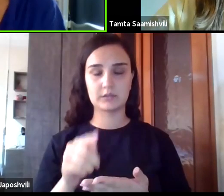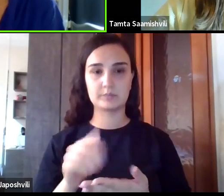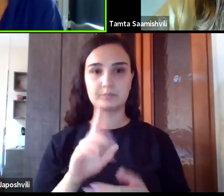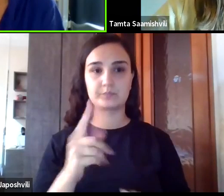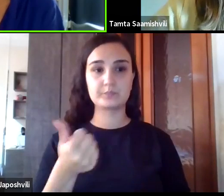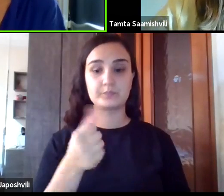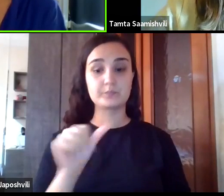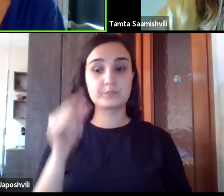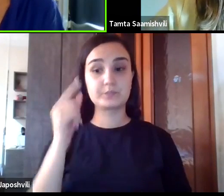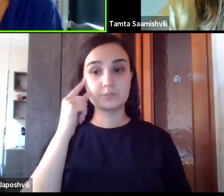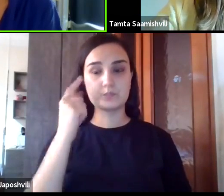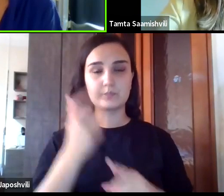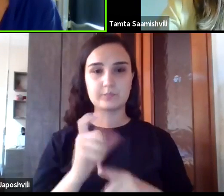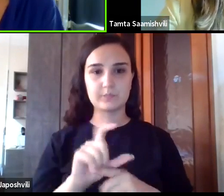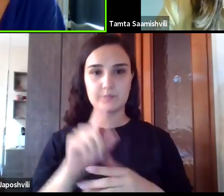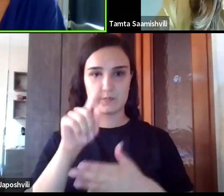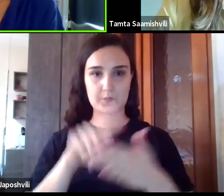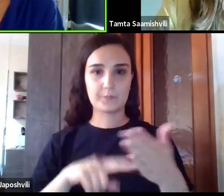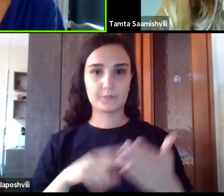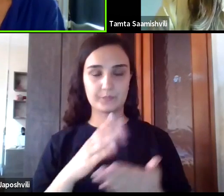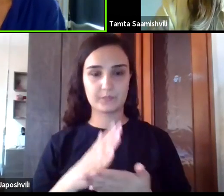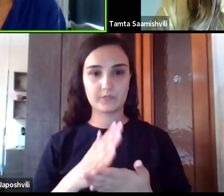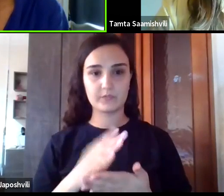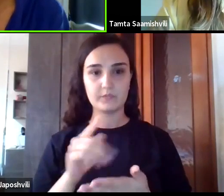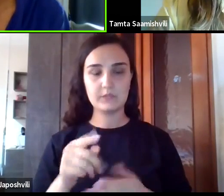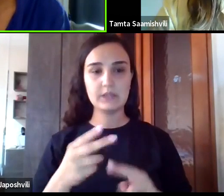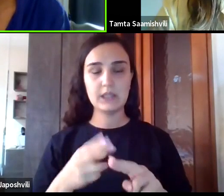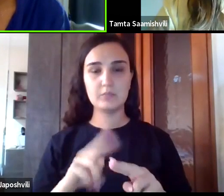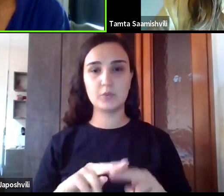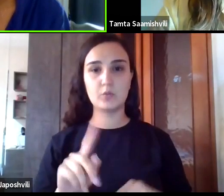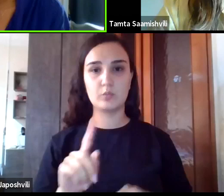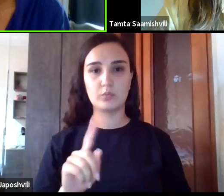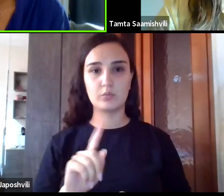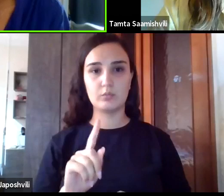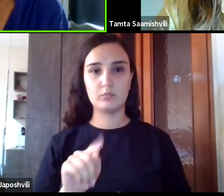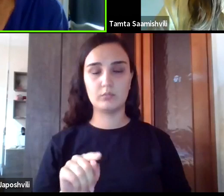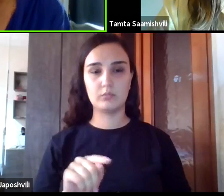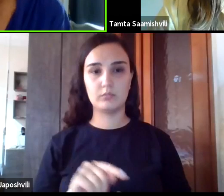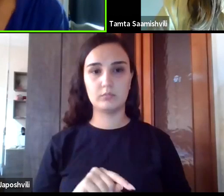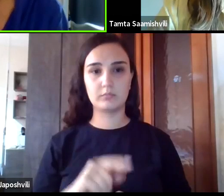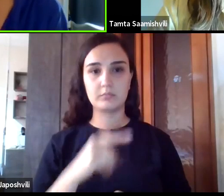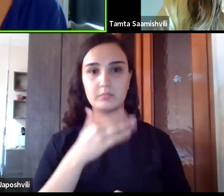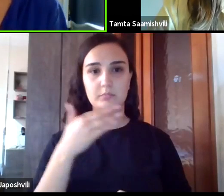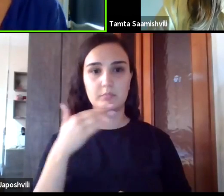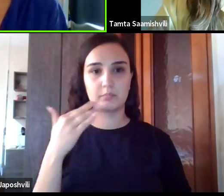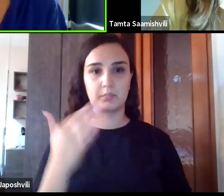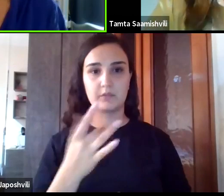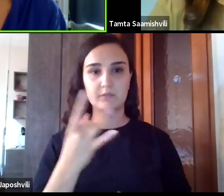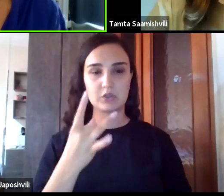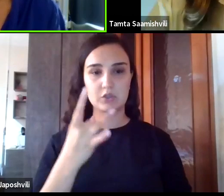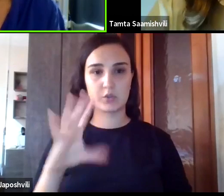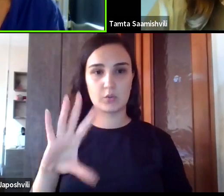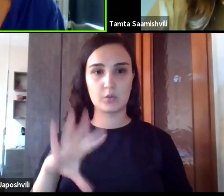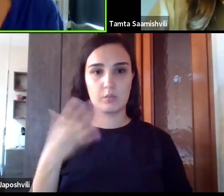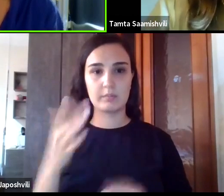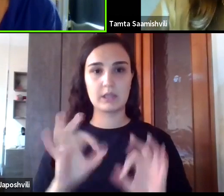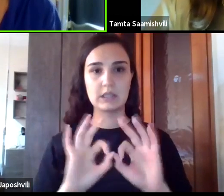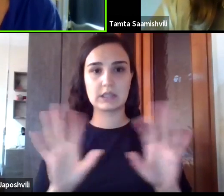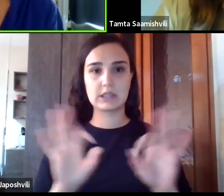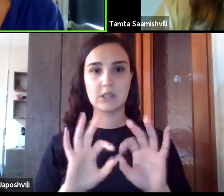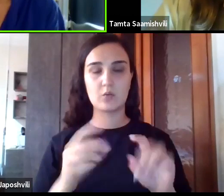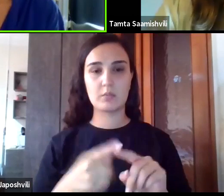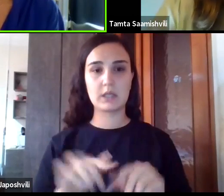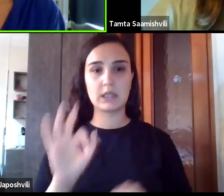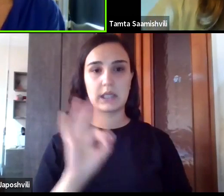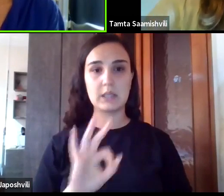არაბარტო მგონია, ძალიან დასწუნებული ვარ, იმიტომ რომ ბევრჯერ ყოფილა საუბარი იმაზე,